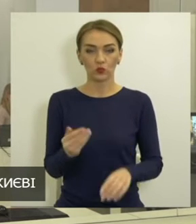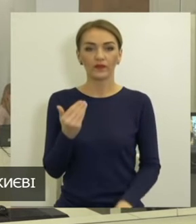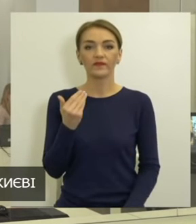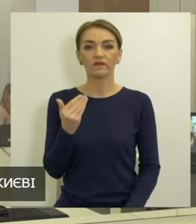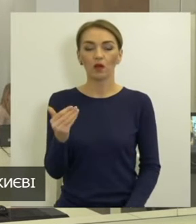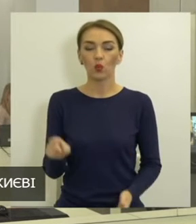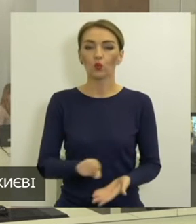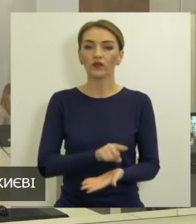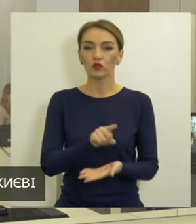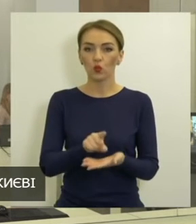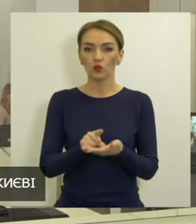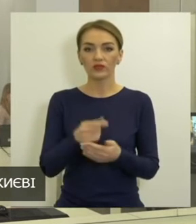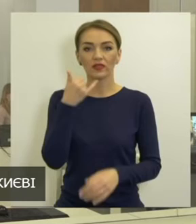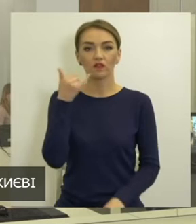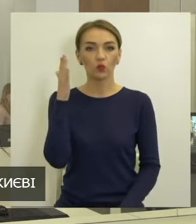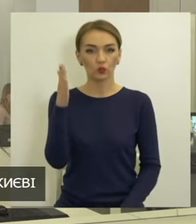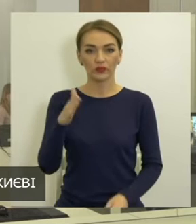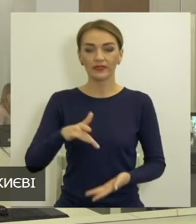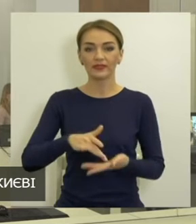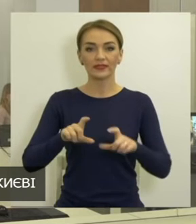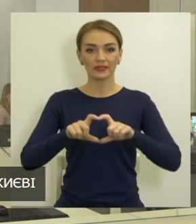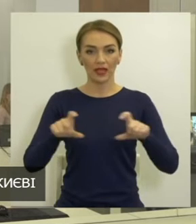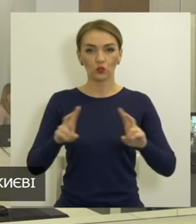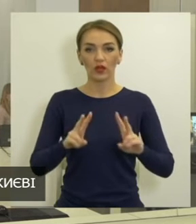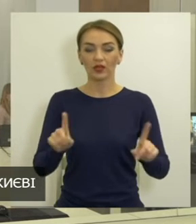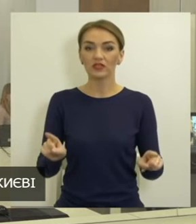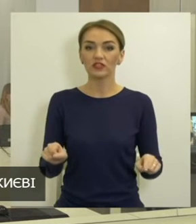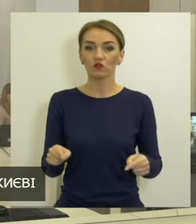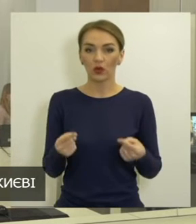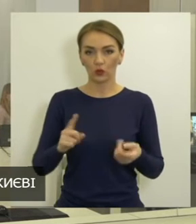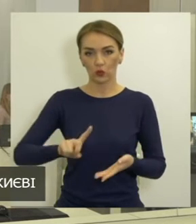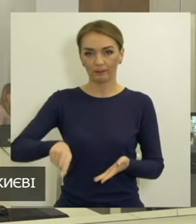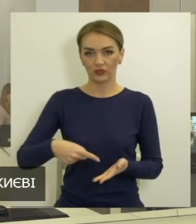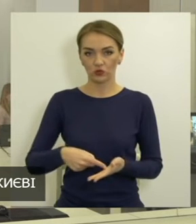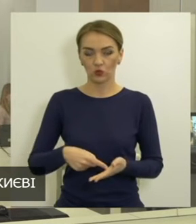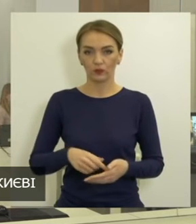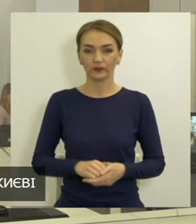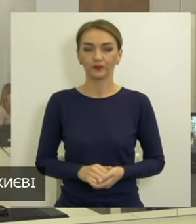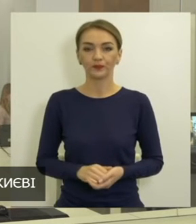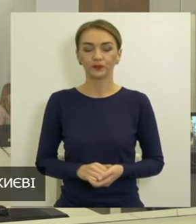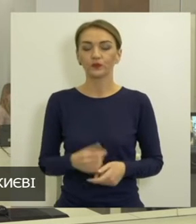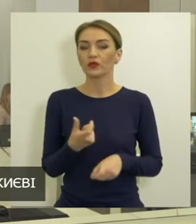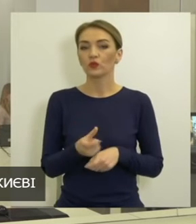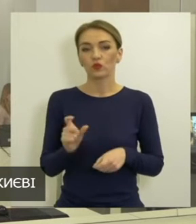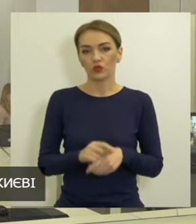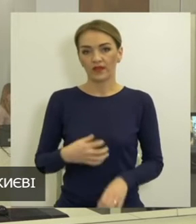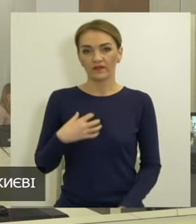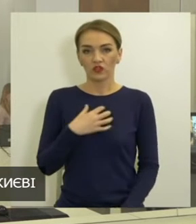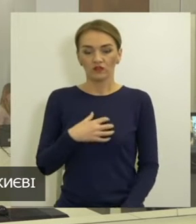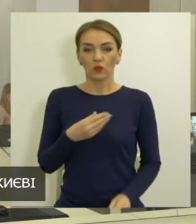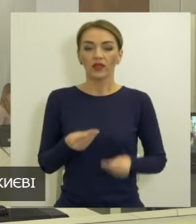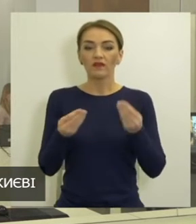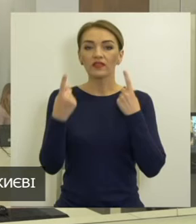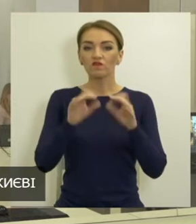вам обов'язково зателефонують центру, який створило місто. І дуже важливо